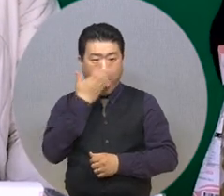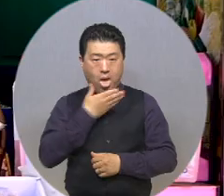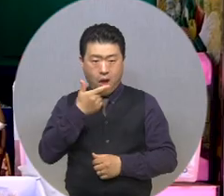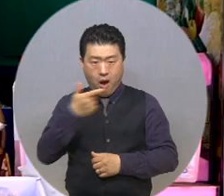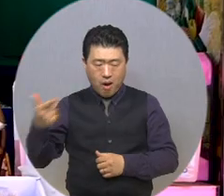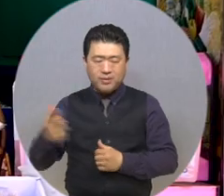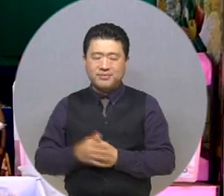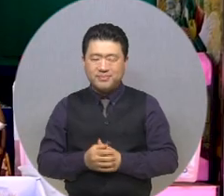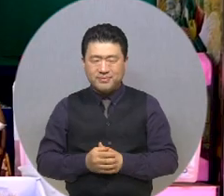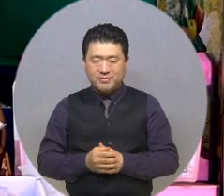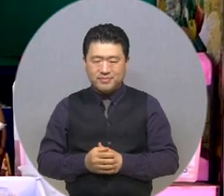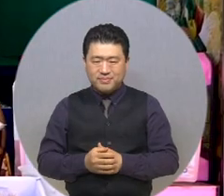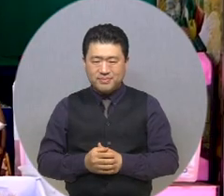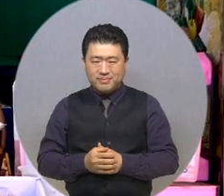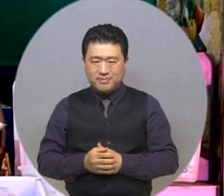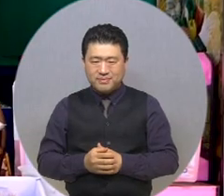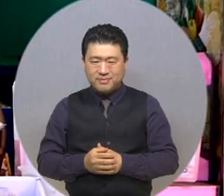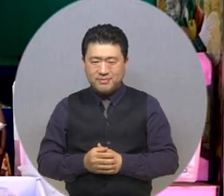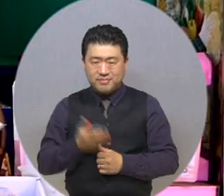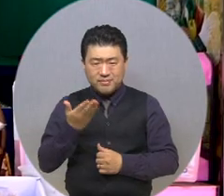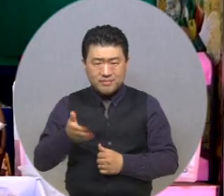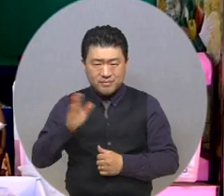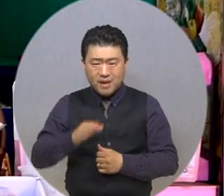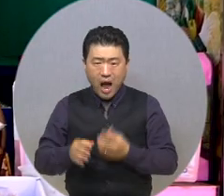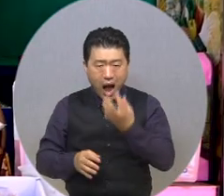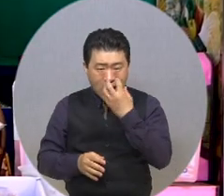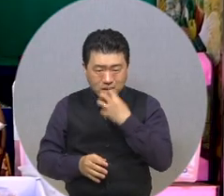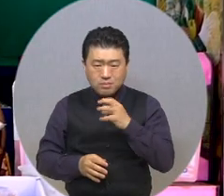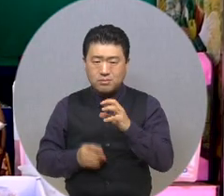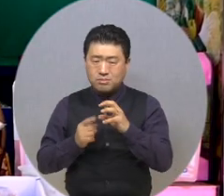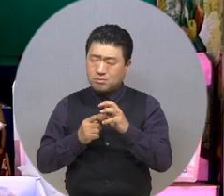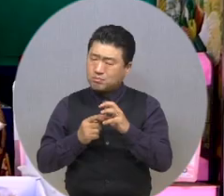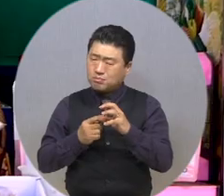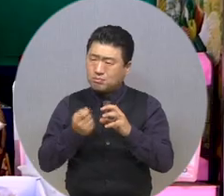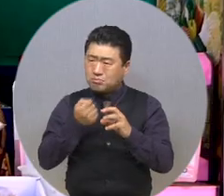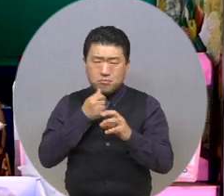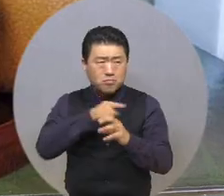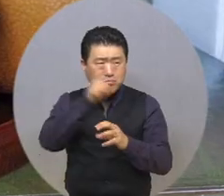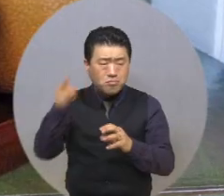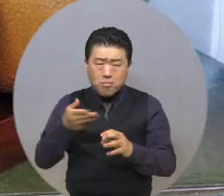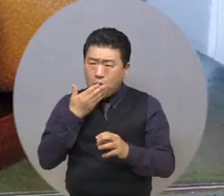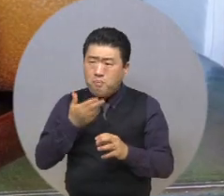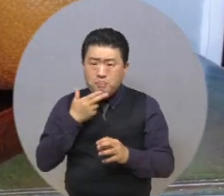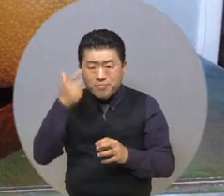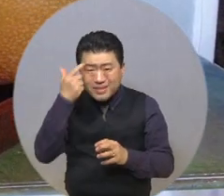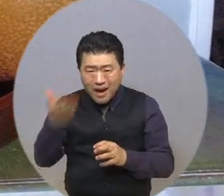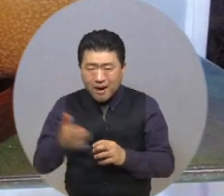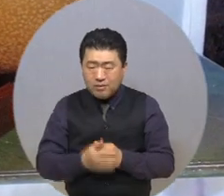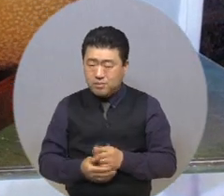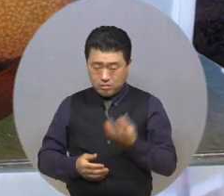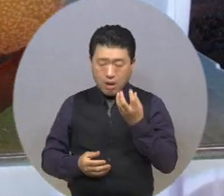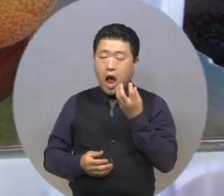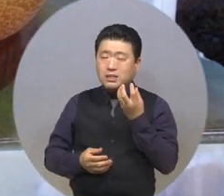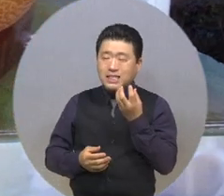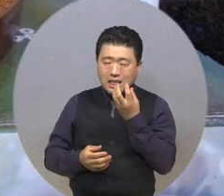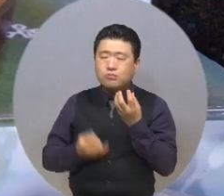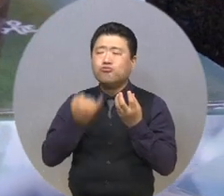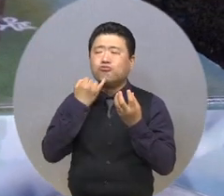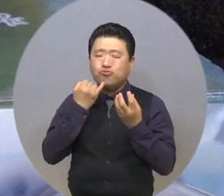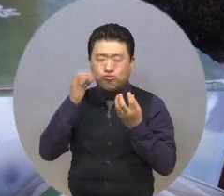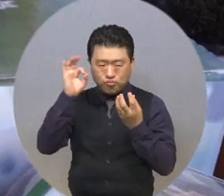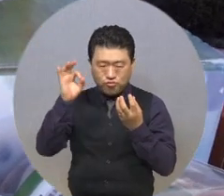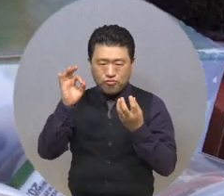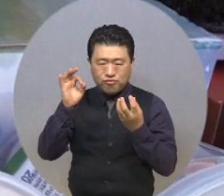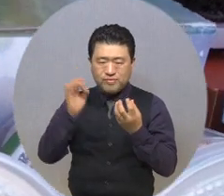그냥. 이걸 이렇게만, 이렇게 날걸, 이렇게는 안 먹는 모양이죠, 작아서. 아, 이렇게도 먹고요. 아까도